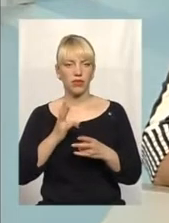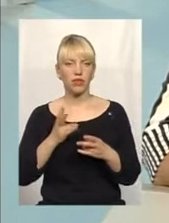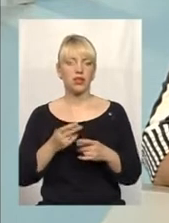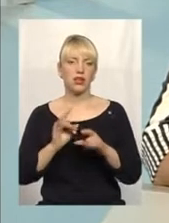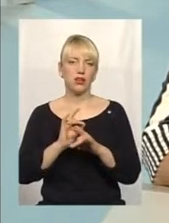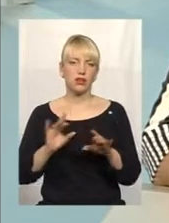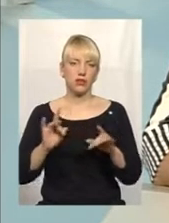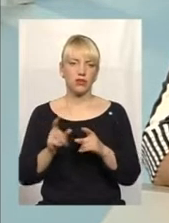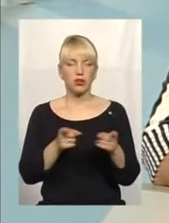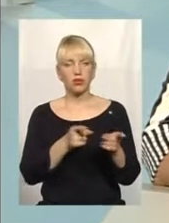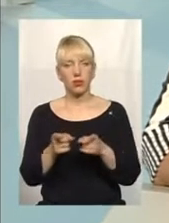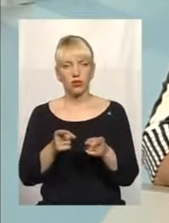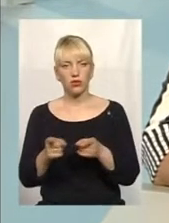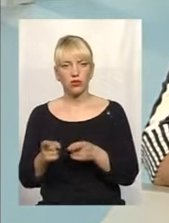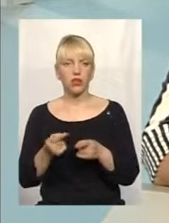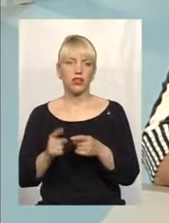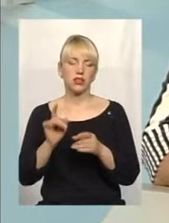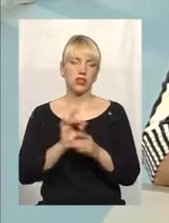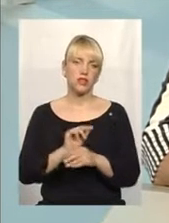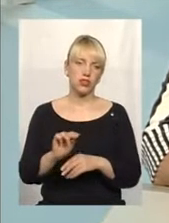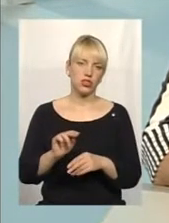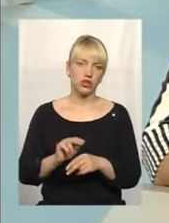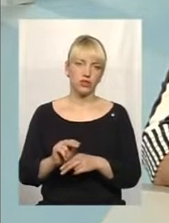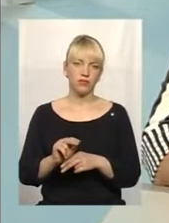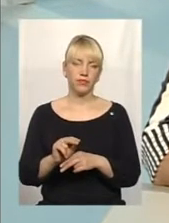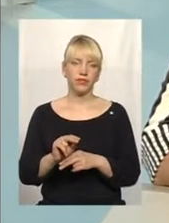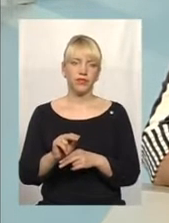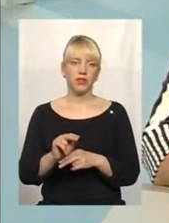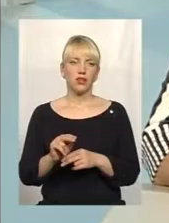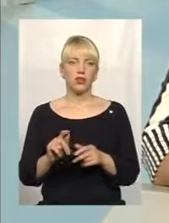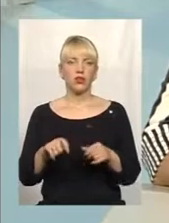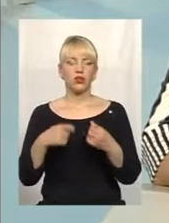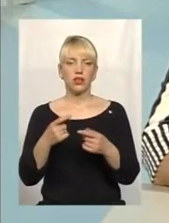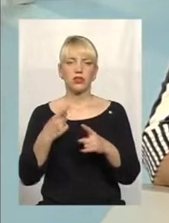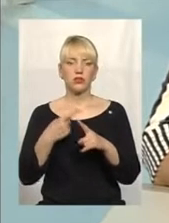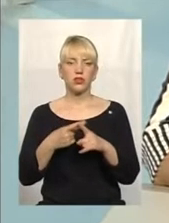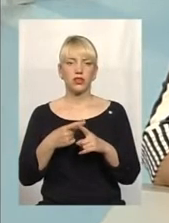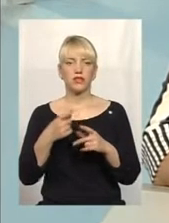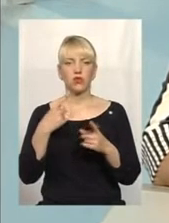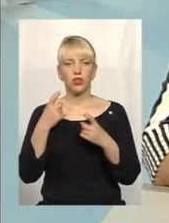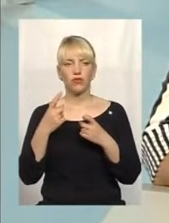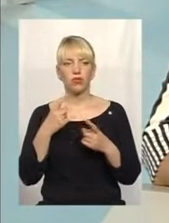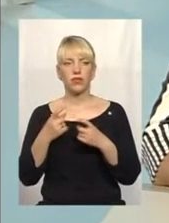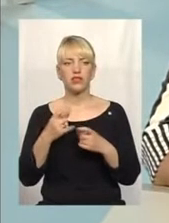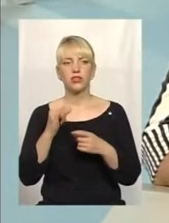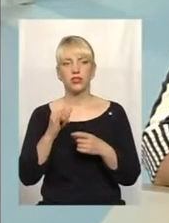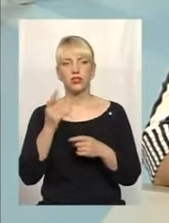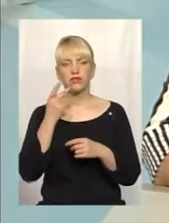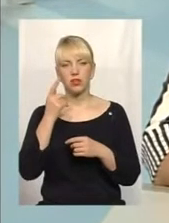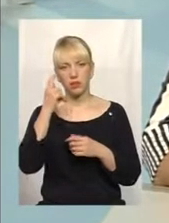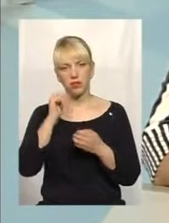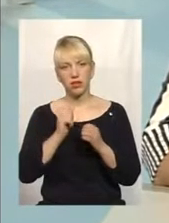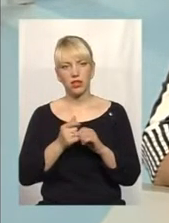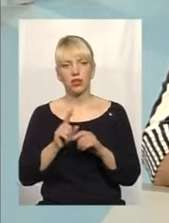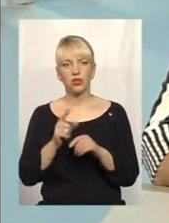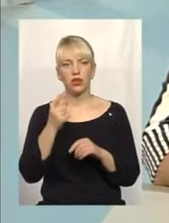повинні його до цього підготувати, розказати, навчити, донести позитивну інформацію. І завжди пам'ятати, що